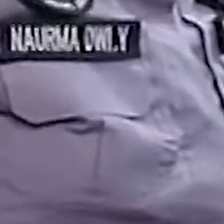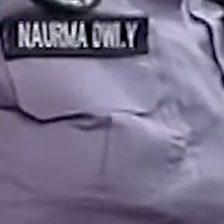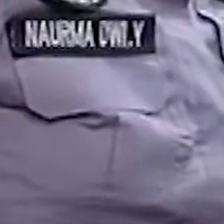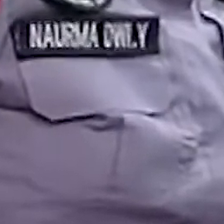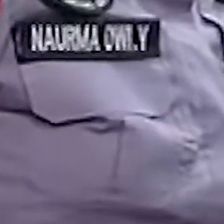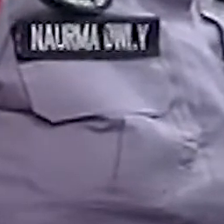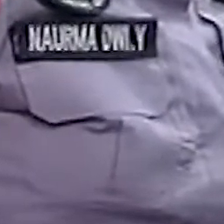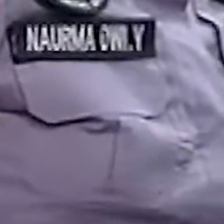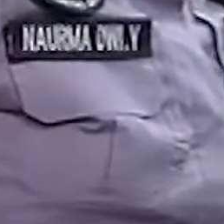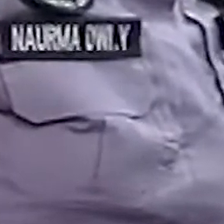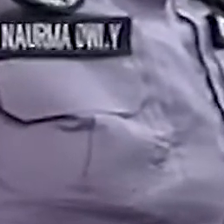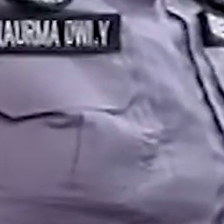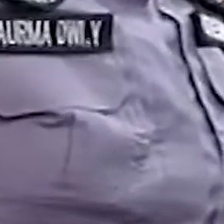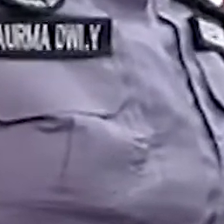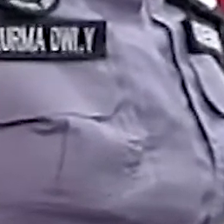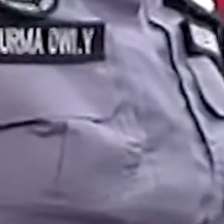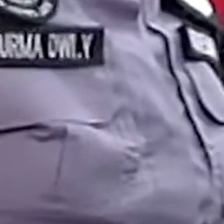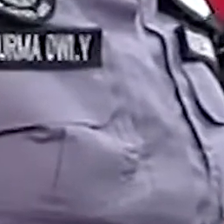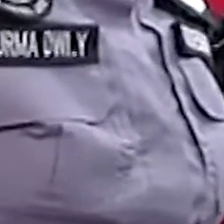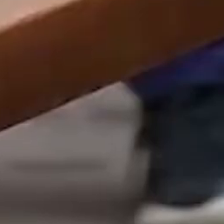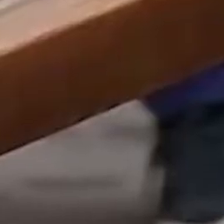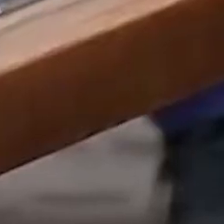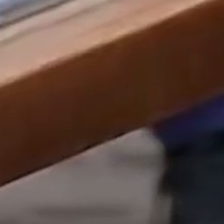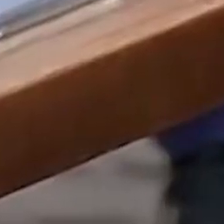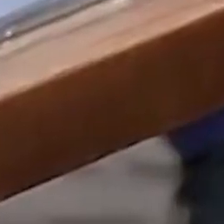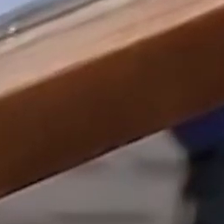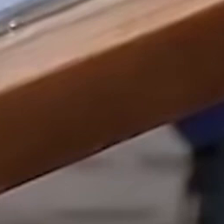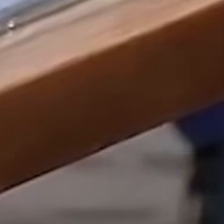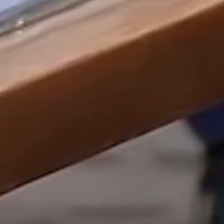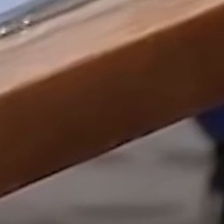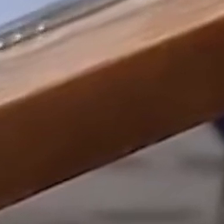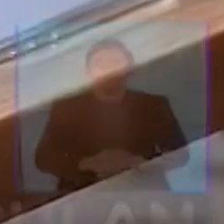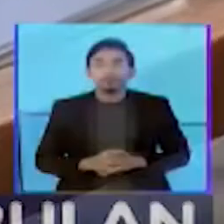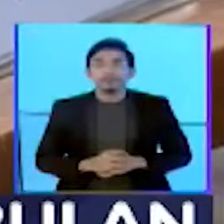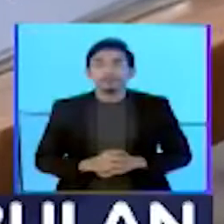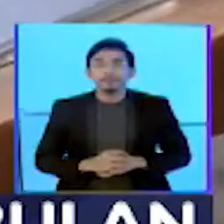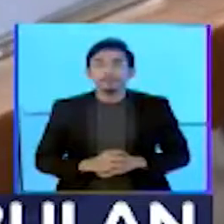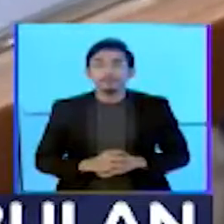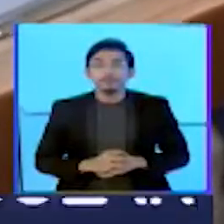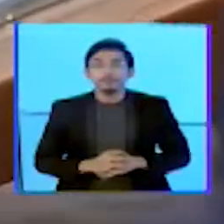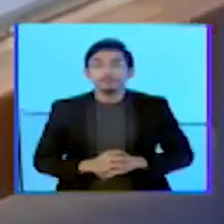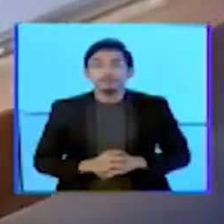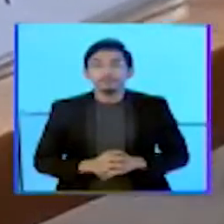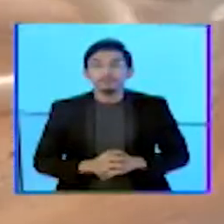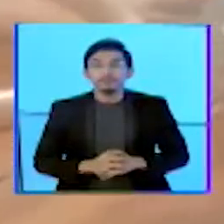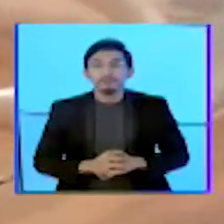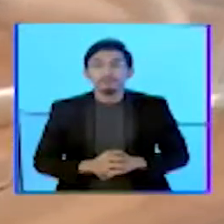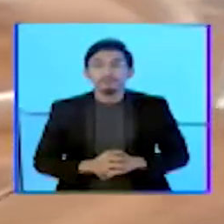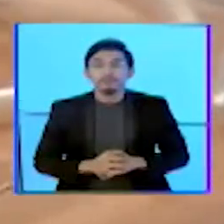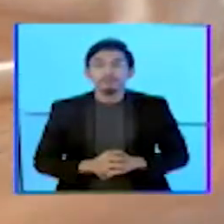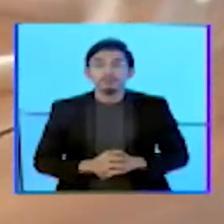narkotika dan diancam hukuman minimal empat tahun penjara hai hai Hai